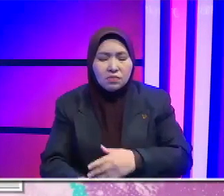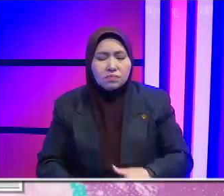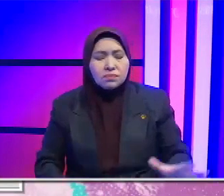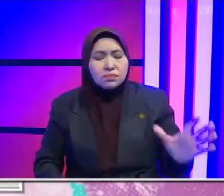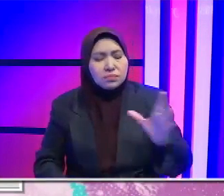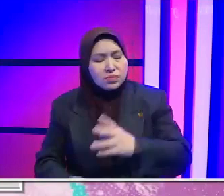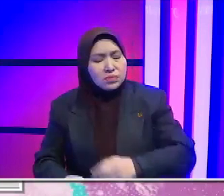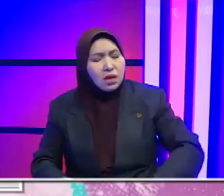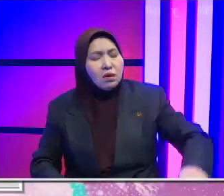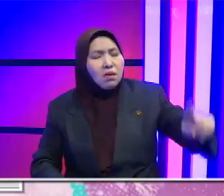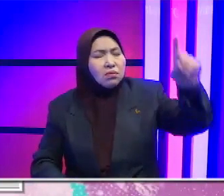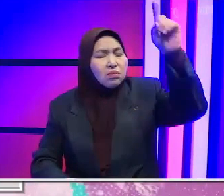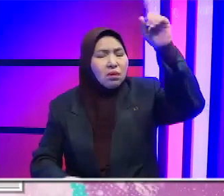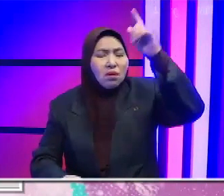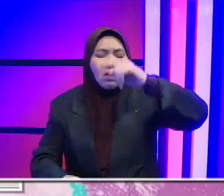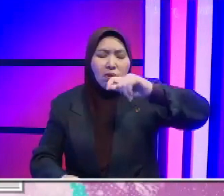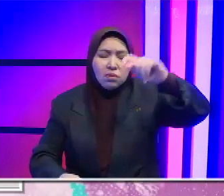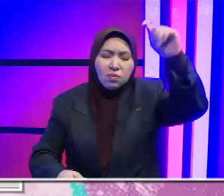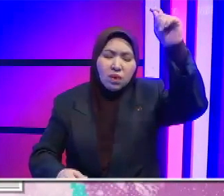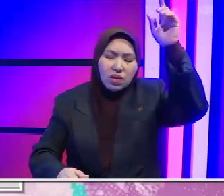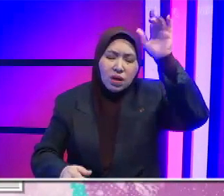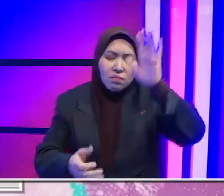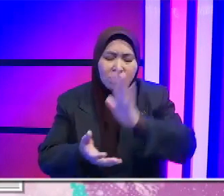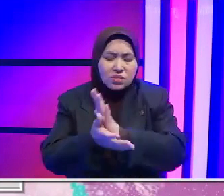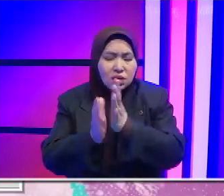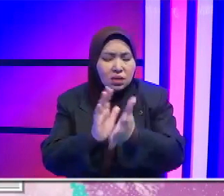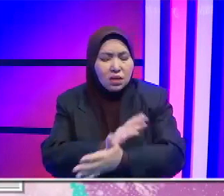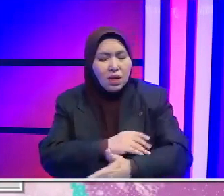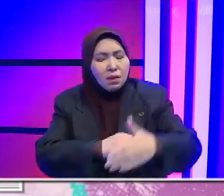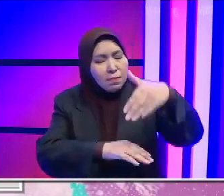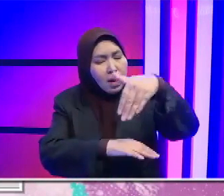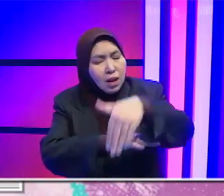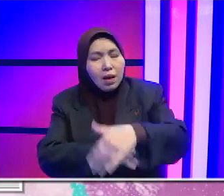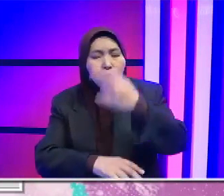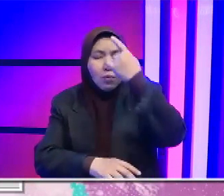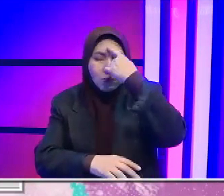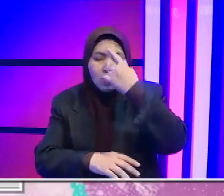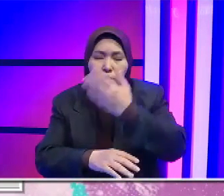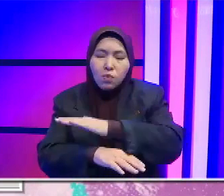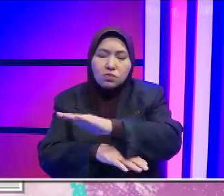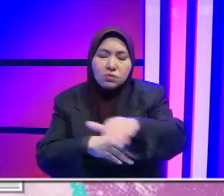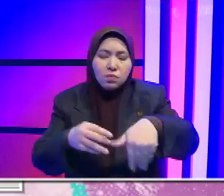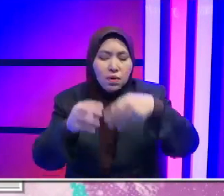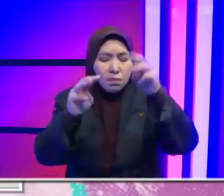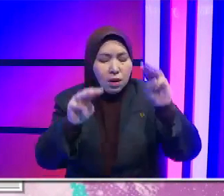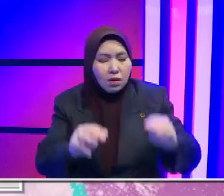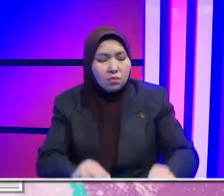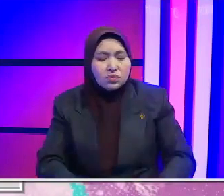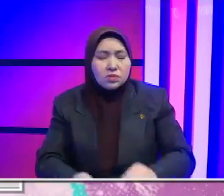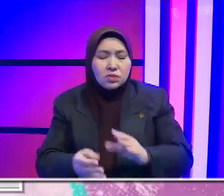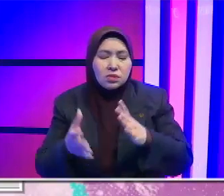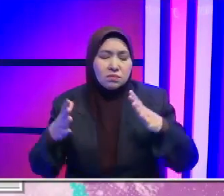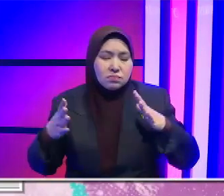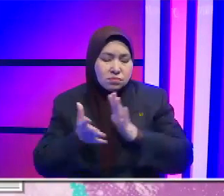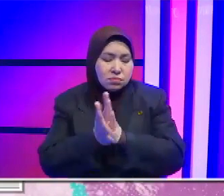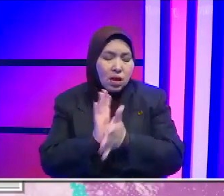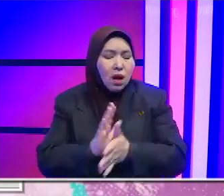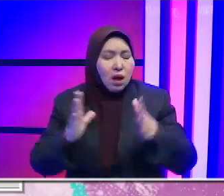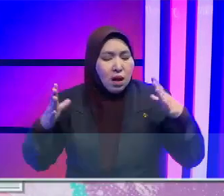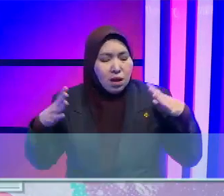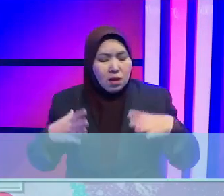وهو الذي جعل لكم الليل لباسا